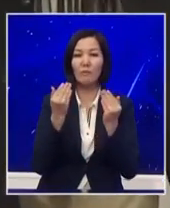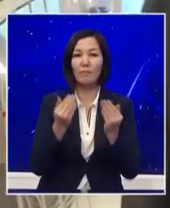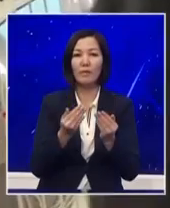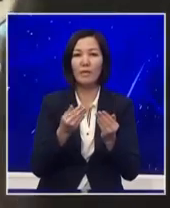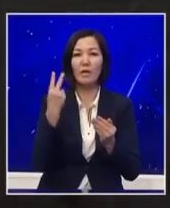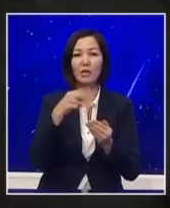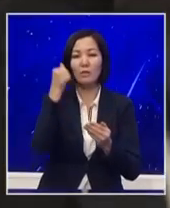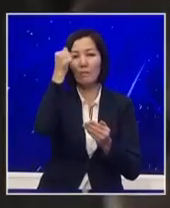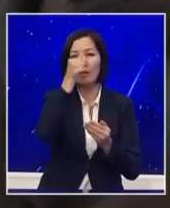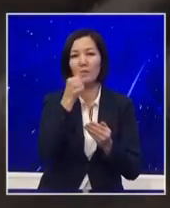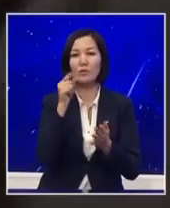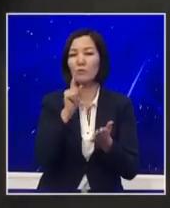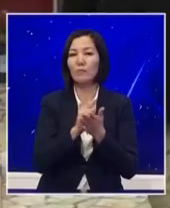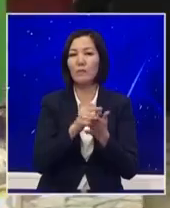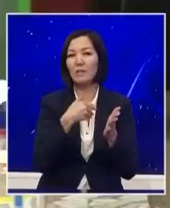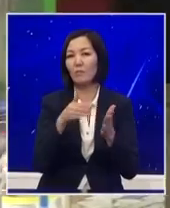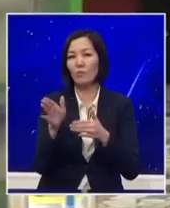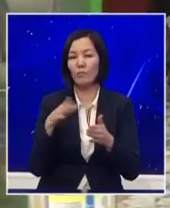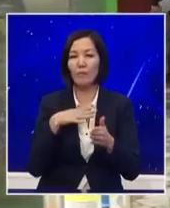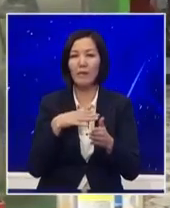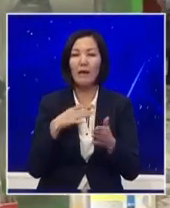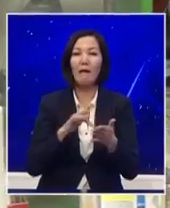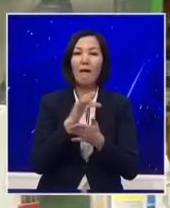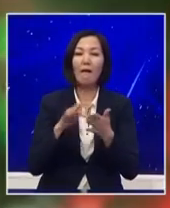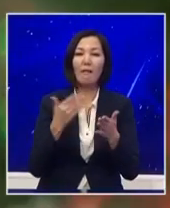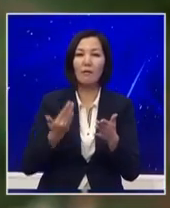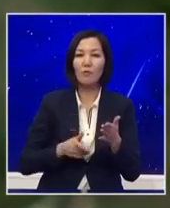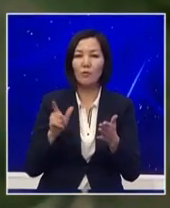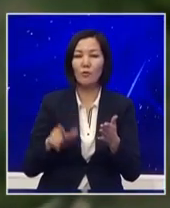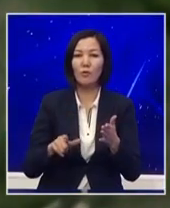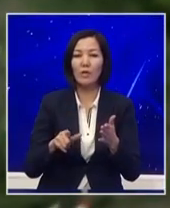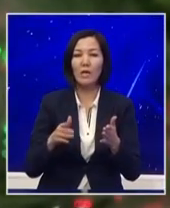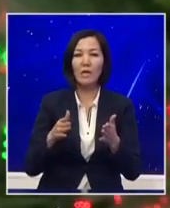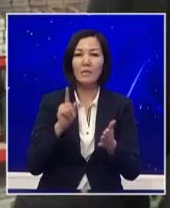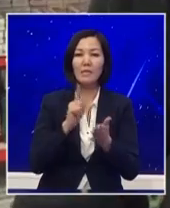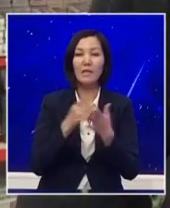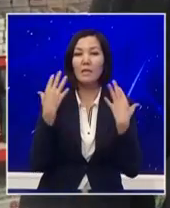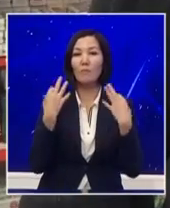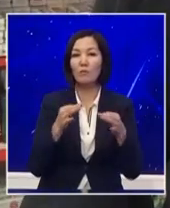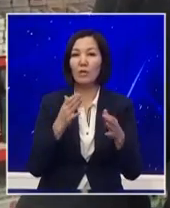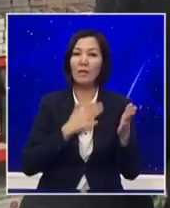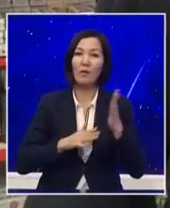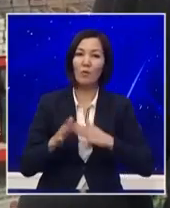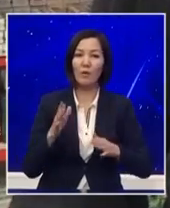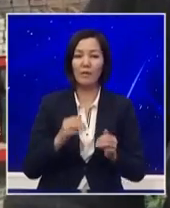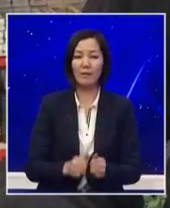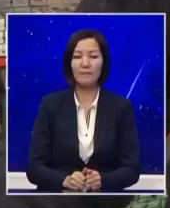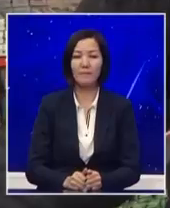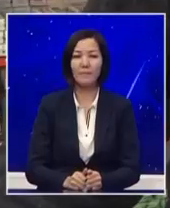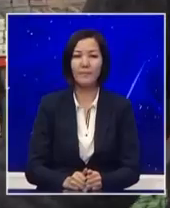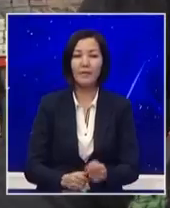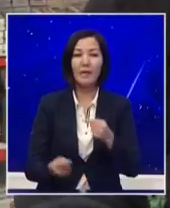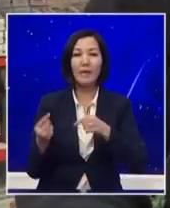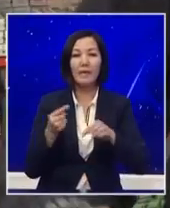бизнес өкілінен ондай міндеттеме алыныпты. Қала тұрғыны салықтан жеңілдетілгеніне риза. То, что нам сняли подоходный налог,